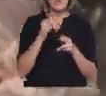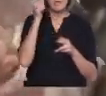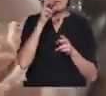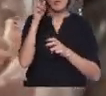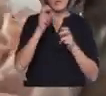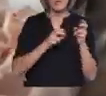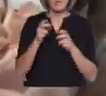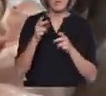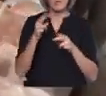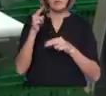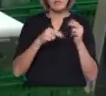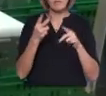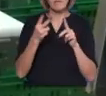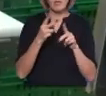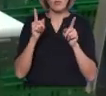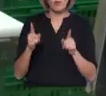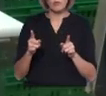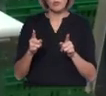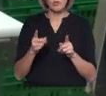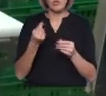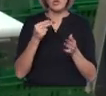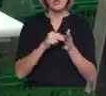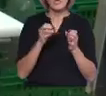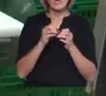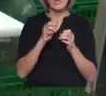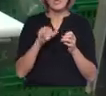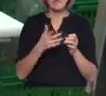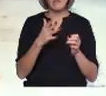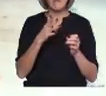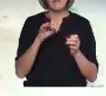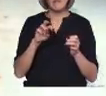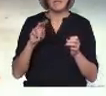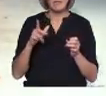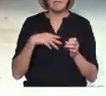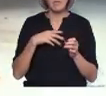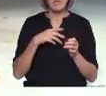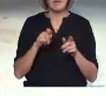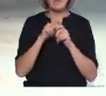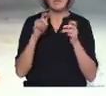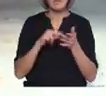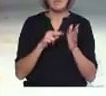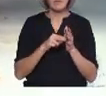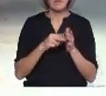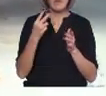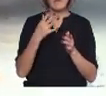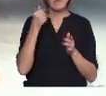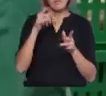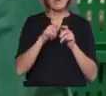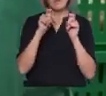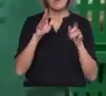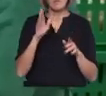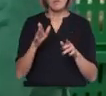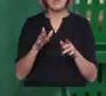предприятие приступило к строительству второй очереди стоимостью 10,5 миллиардов тенге. Запуск запланирован в середине 2025